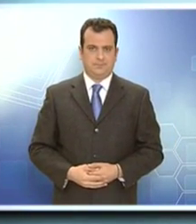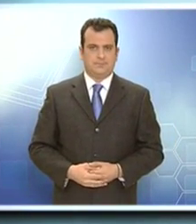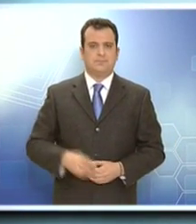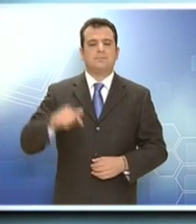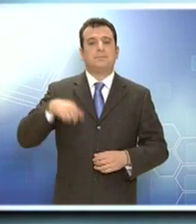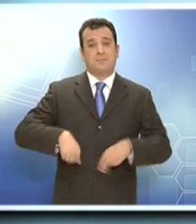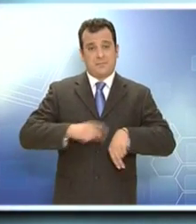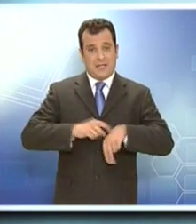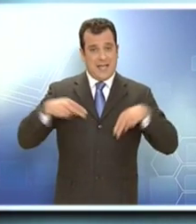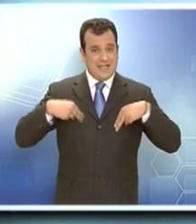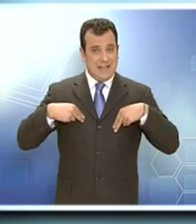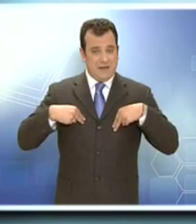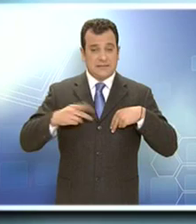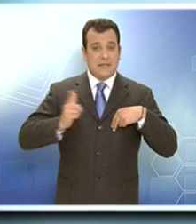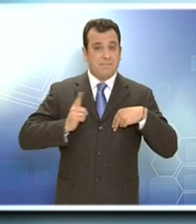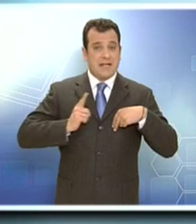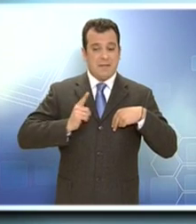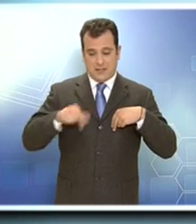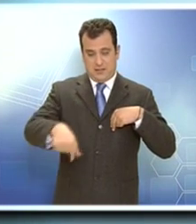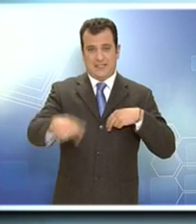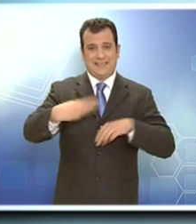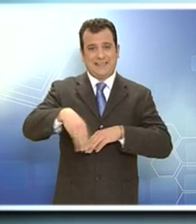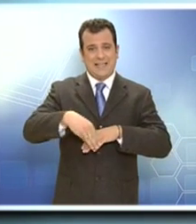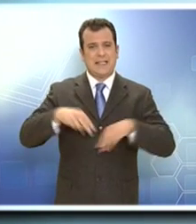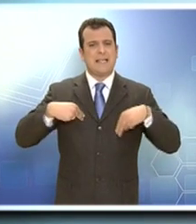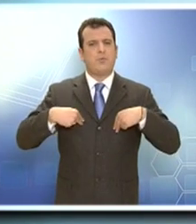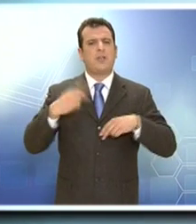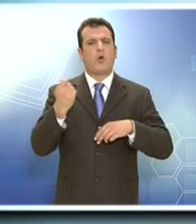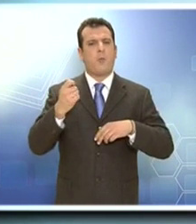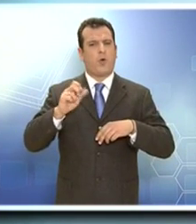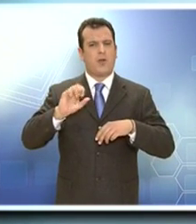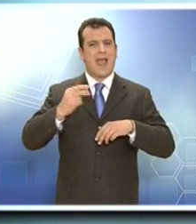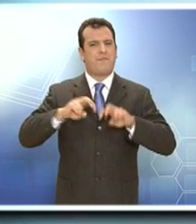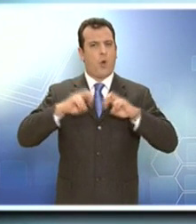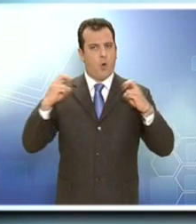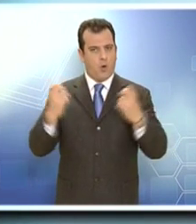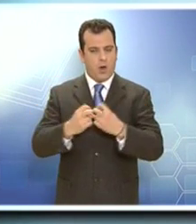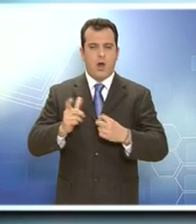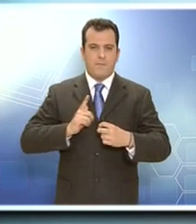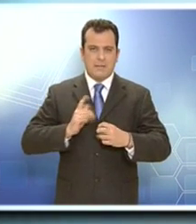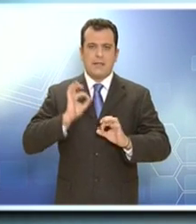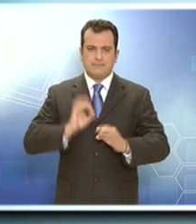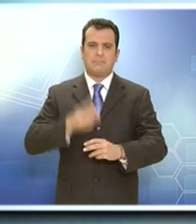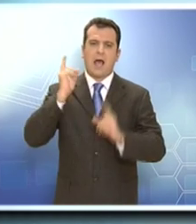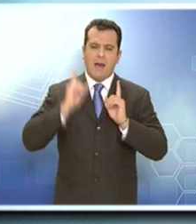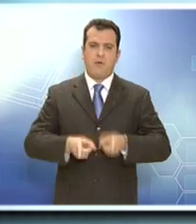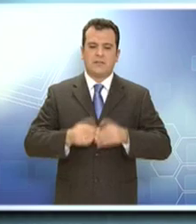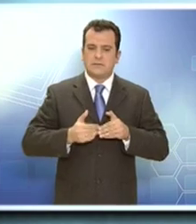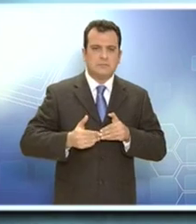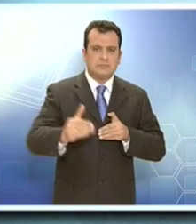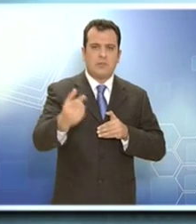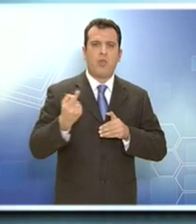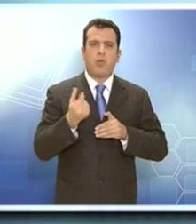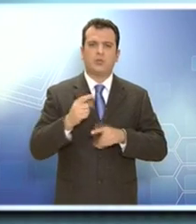Οριστικό χρονοδιάγραμμα για την εκταμείευση της δόσης αναμένει το Υπουργείο Οικονομικών στην επικείμενη συνεδρίαση του Eurogroup την ερχόμενη Τρίτη, ενώ